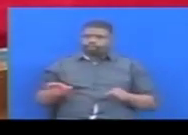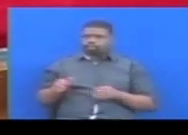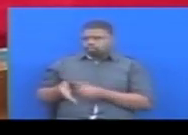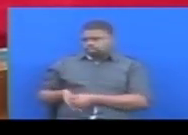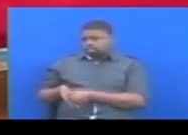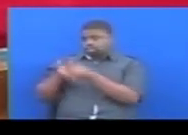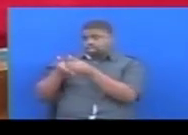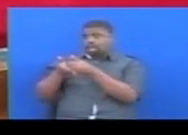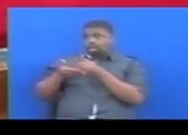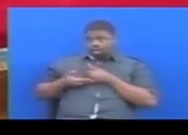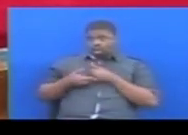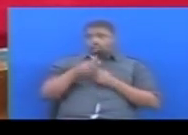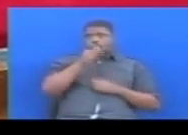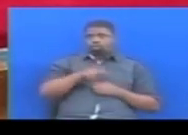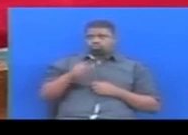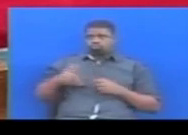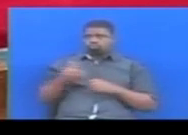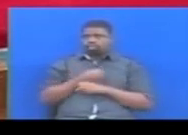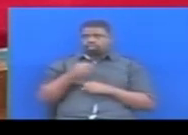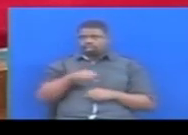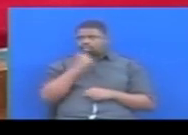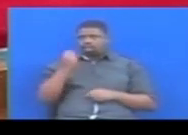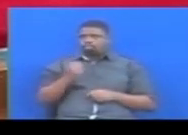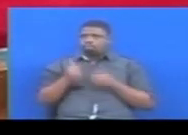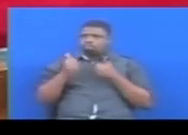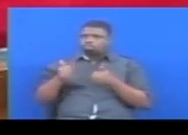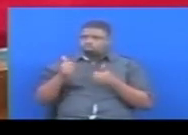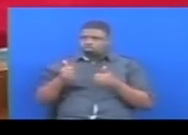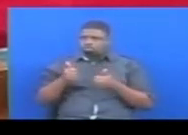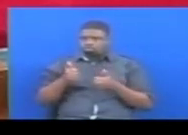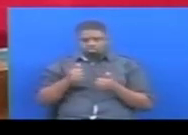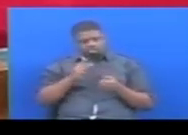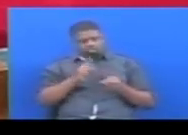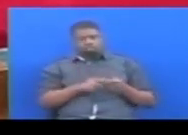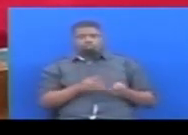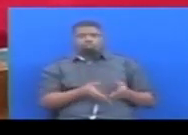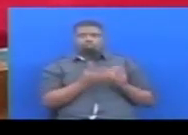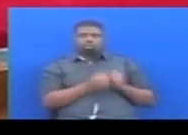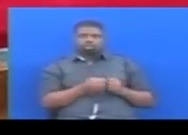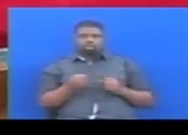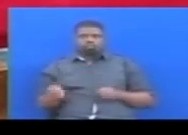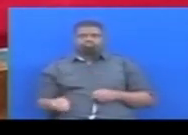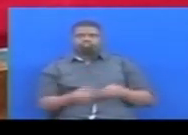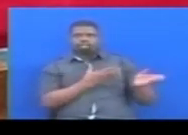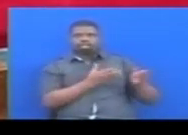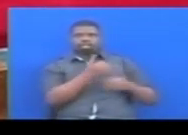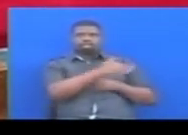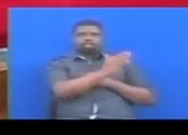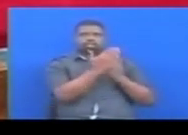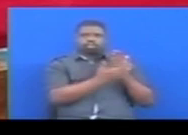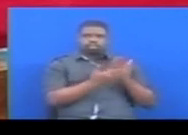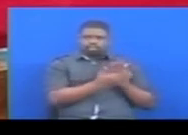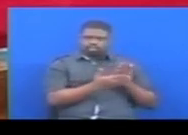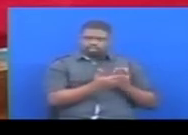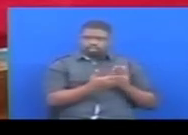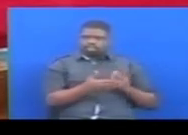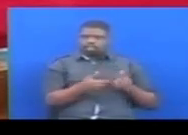kuwasaidia Watanzania kupata nyama ya uhakika, lakini vile vile kuweza kuexport nje ya nchi na